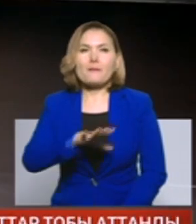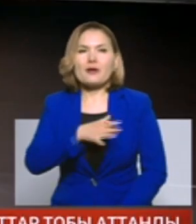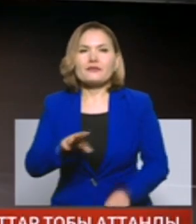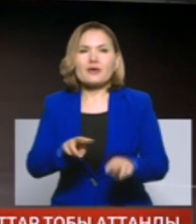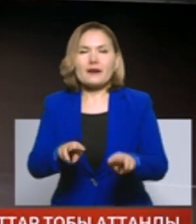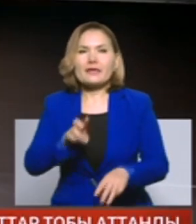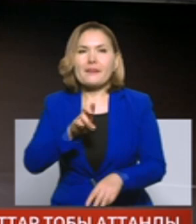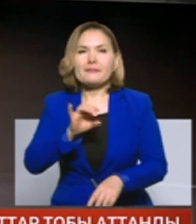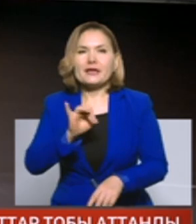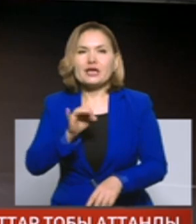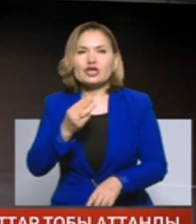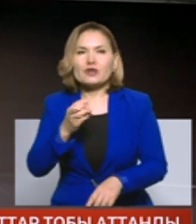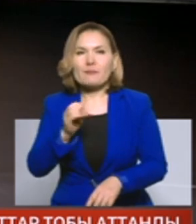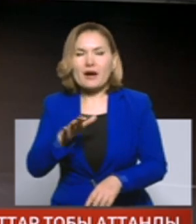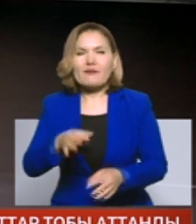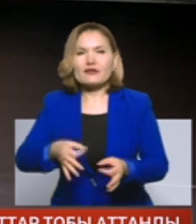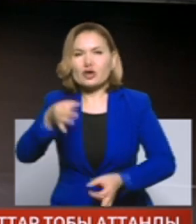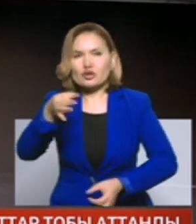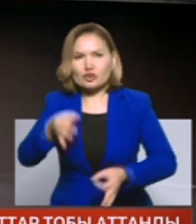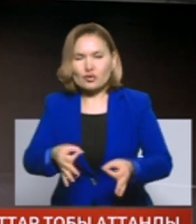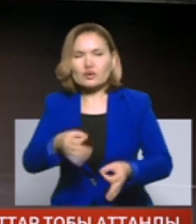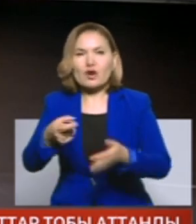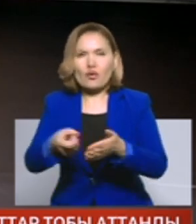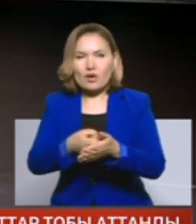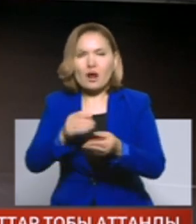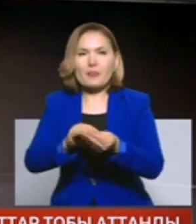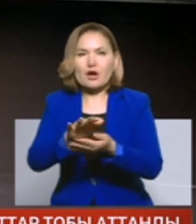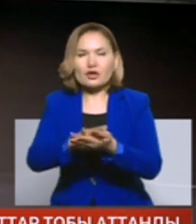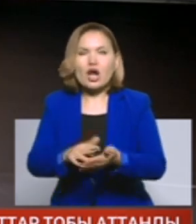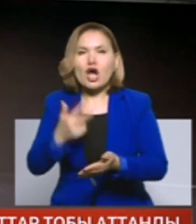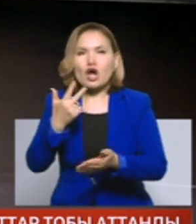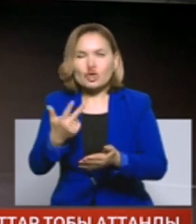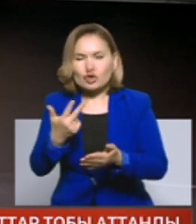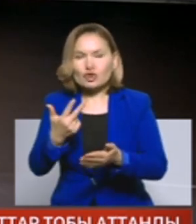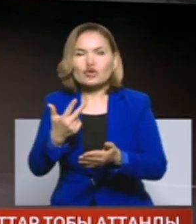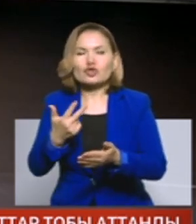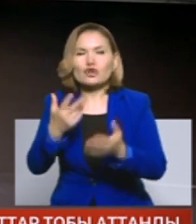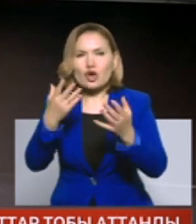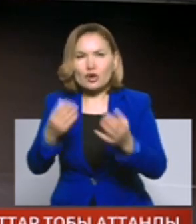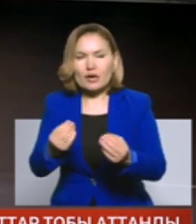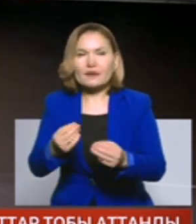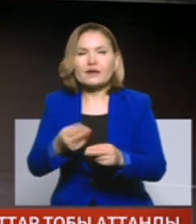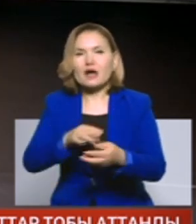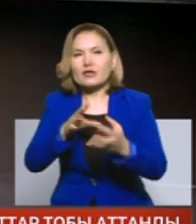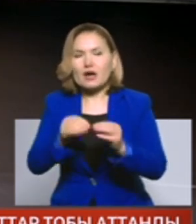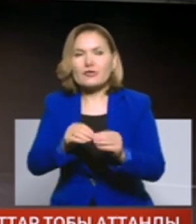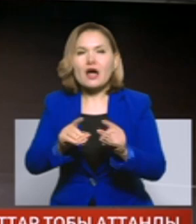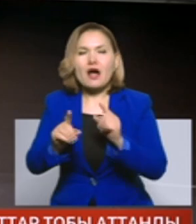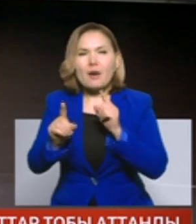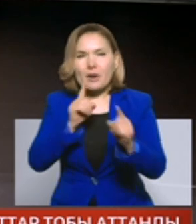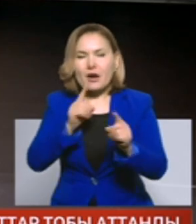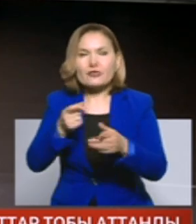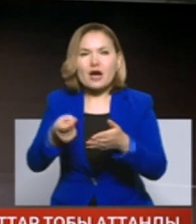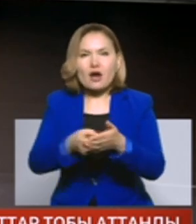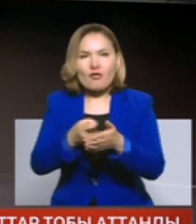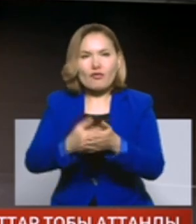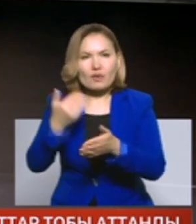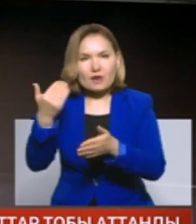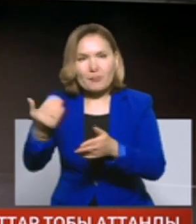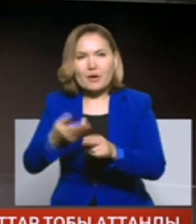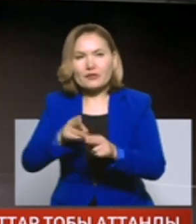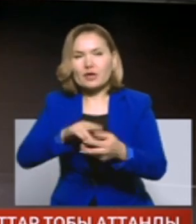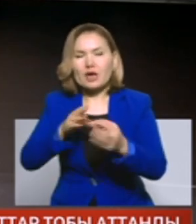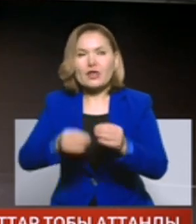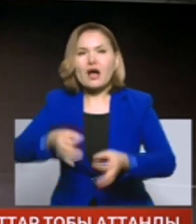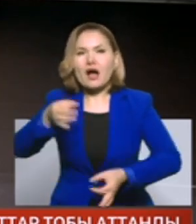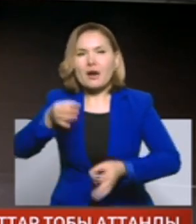Қуандық Бешімбаевқа қатысты сот отырысы жалғасып жатыр. Бұл үшінші сот отырысы екінші күн қатарынан Бешімбаевтан жауап алынып жатыр. Айта